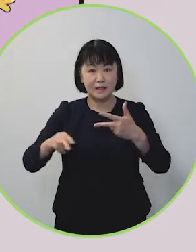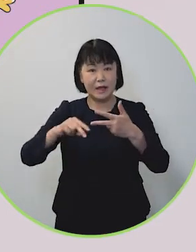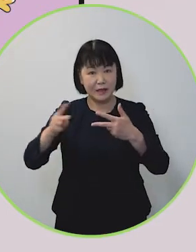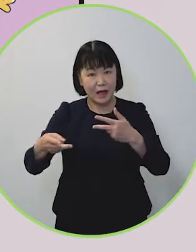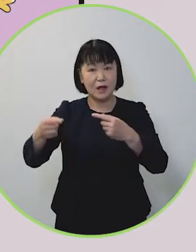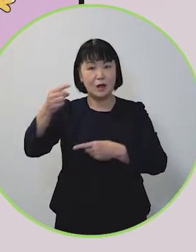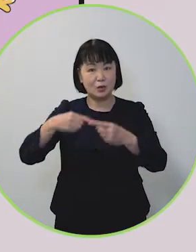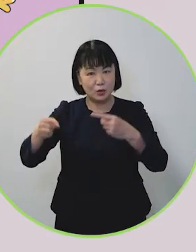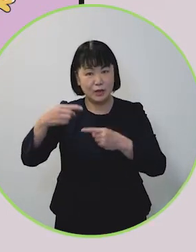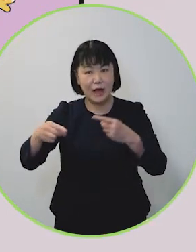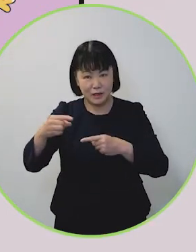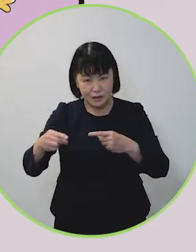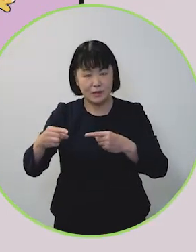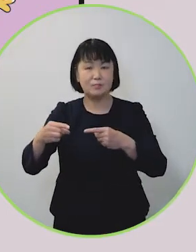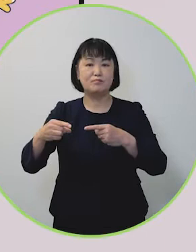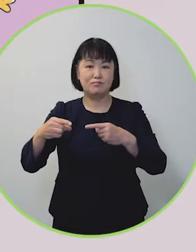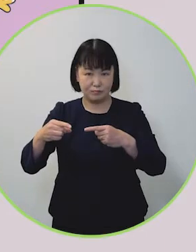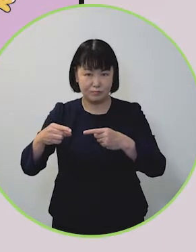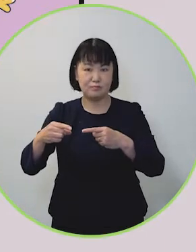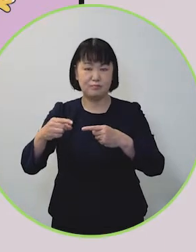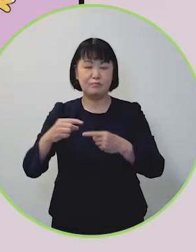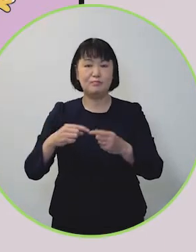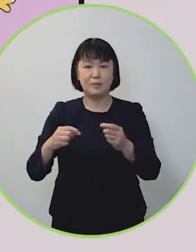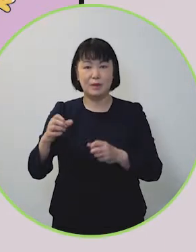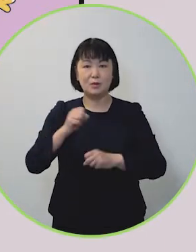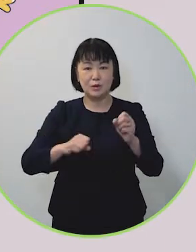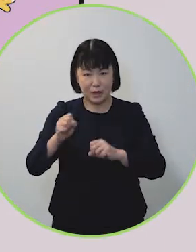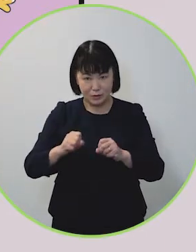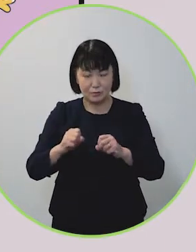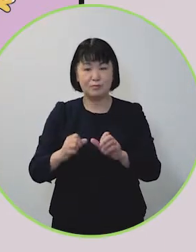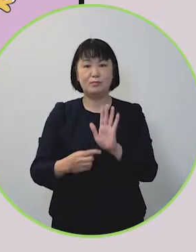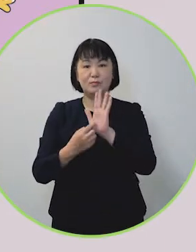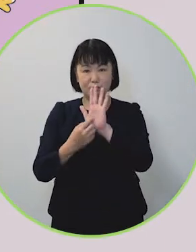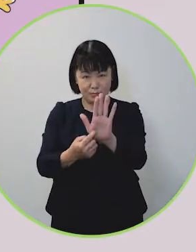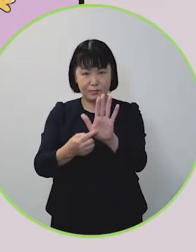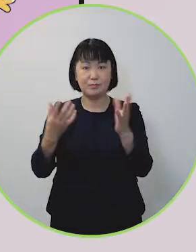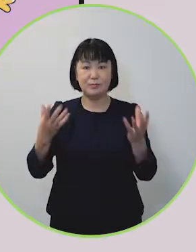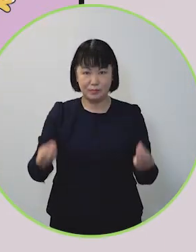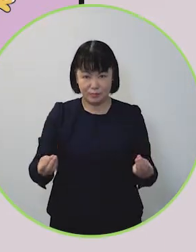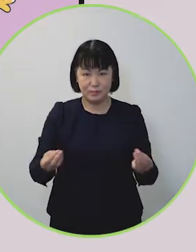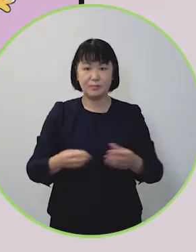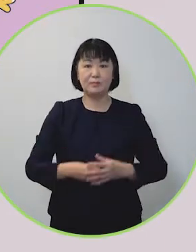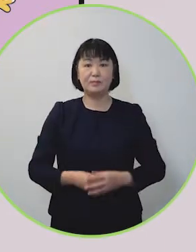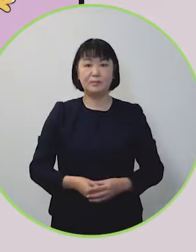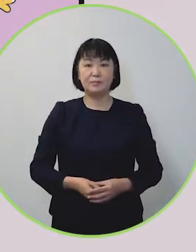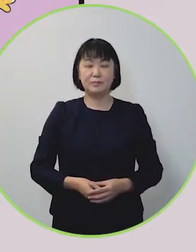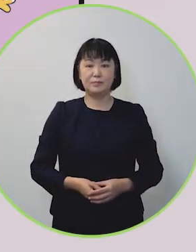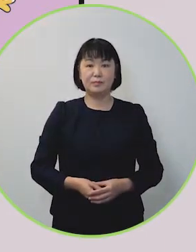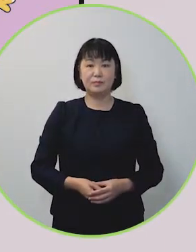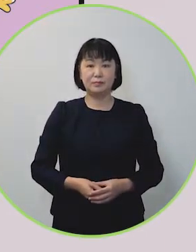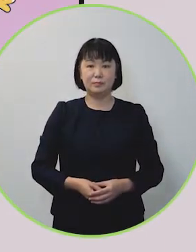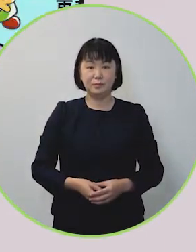アブル再生可能な市民への題材にも取り組んでいくことが掲げられたぞ